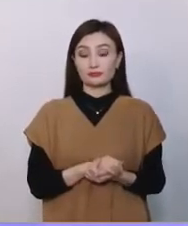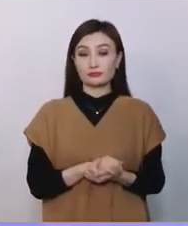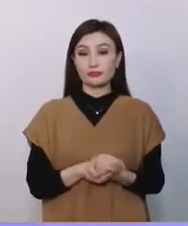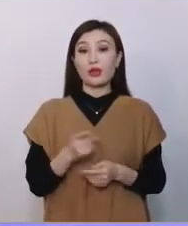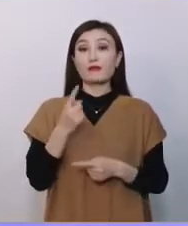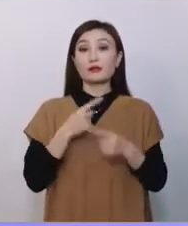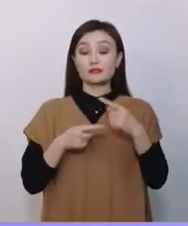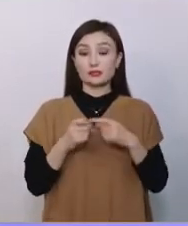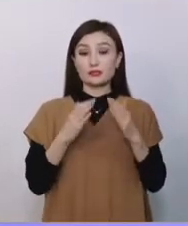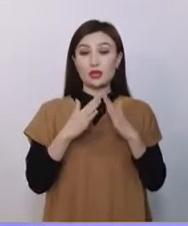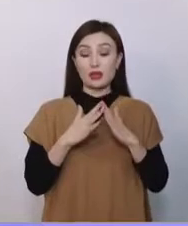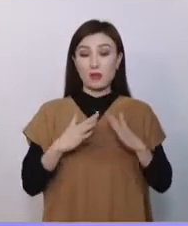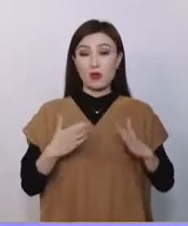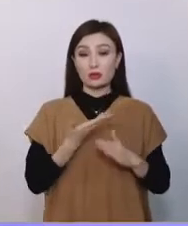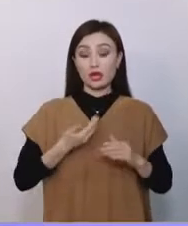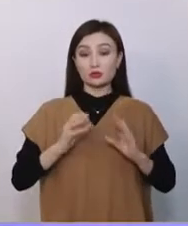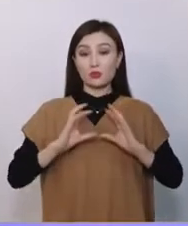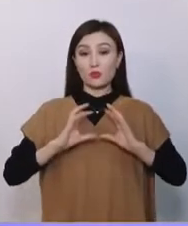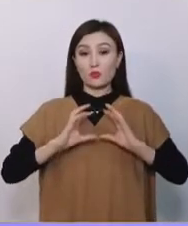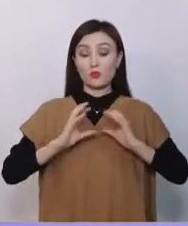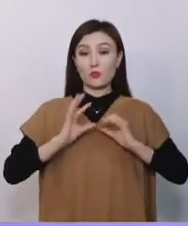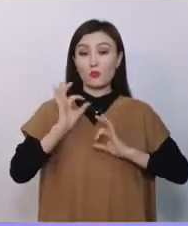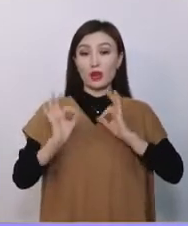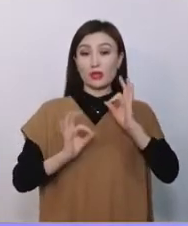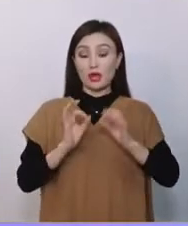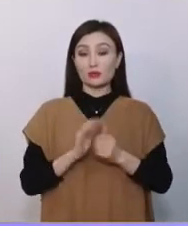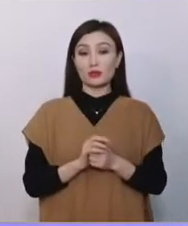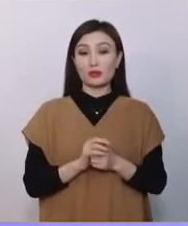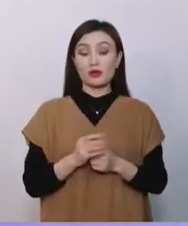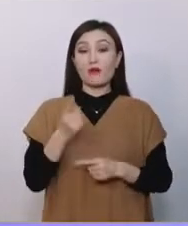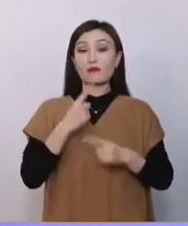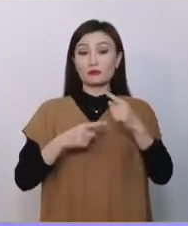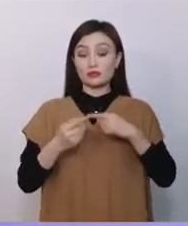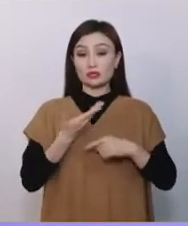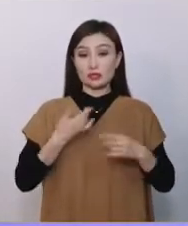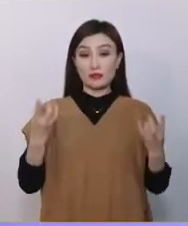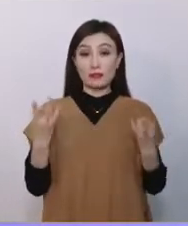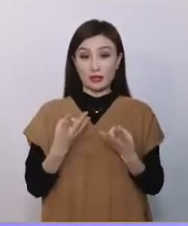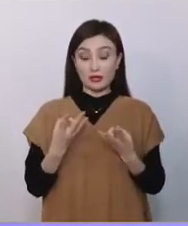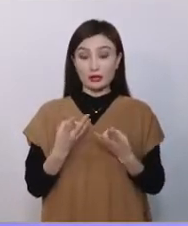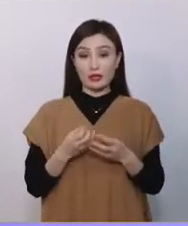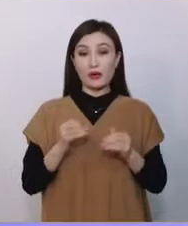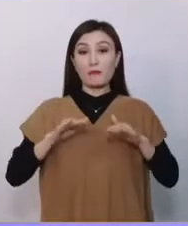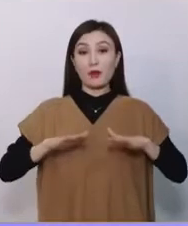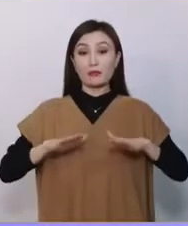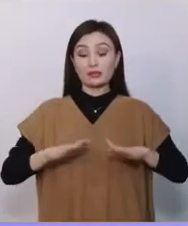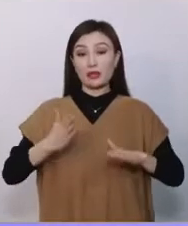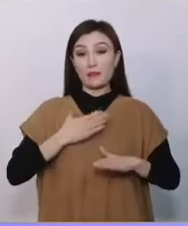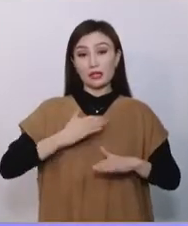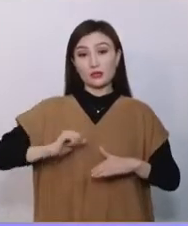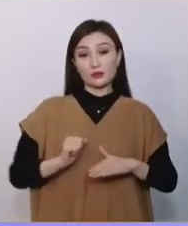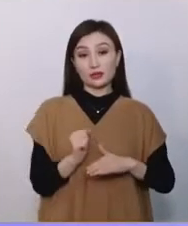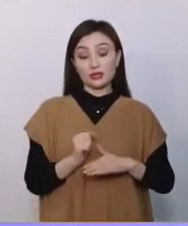возвращаемся домой на нашу планету возвращаться нам пора по местам мои друзья